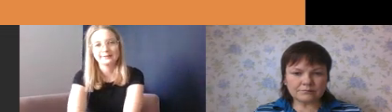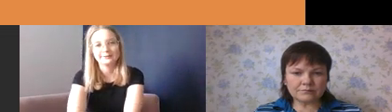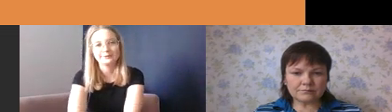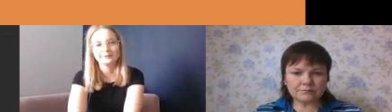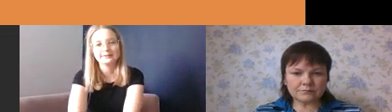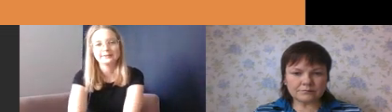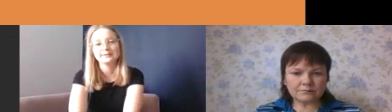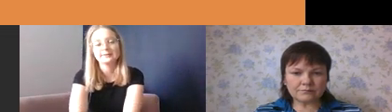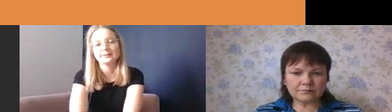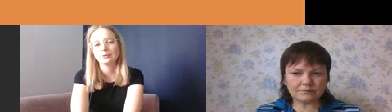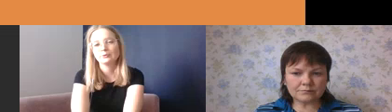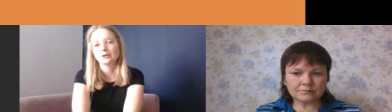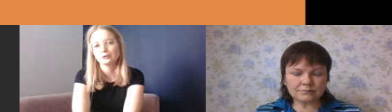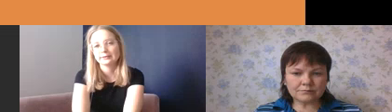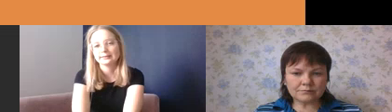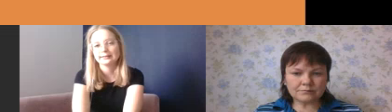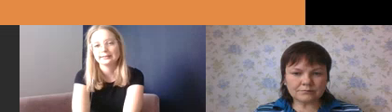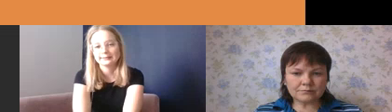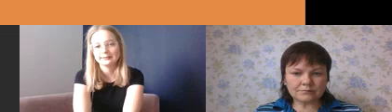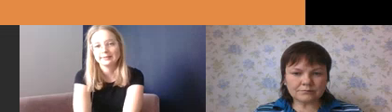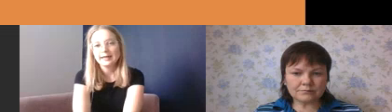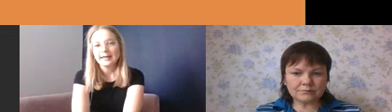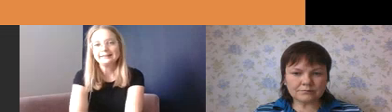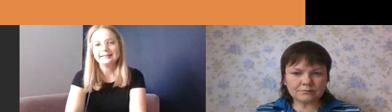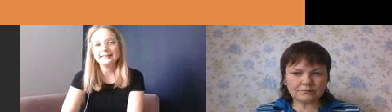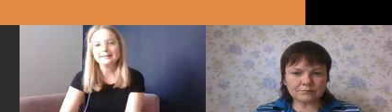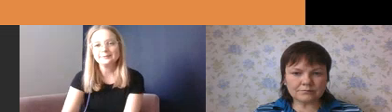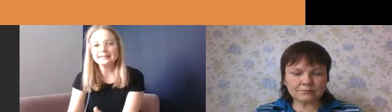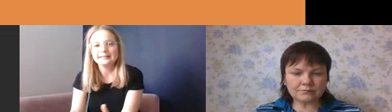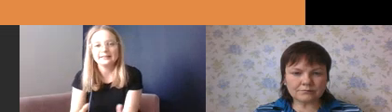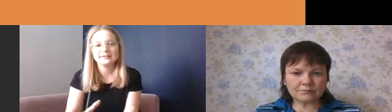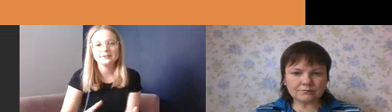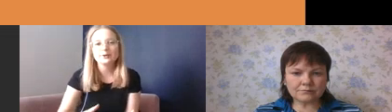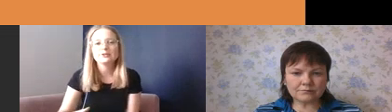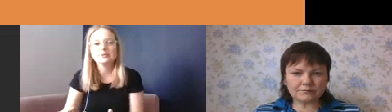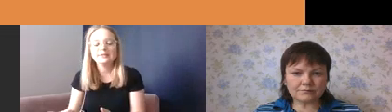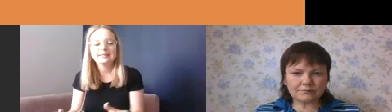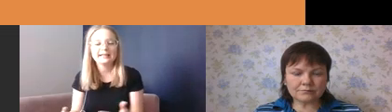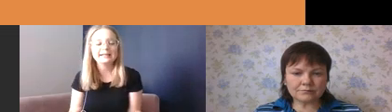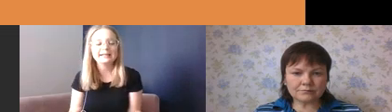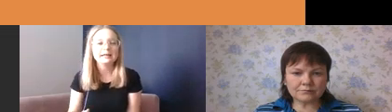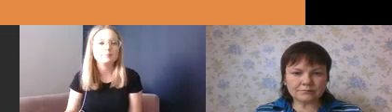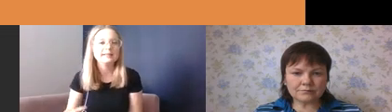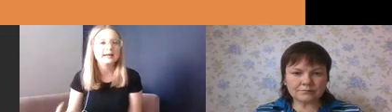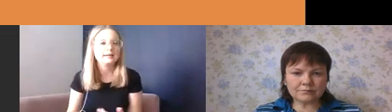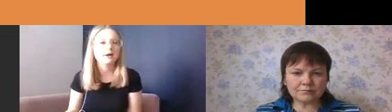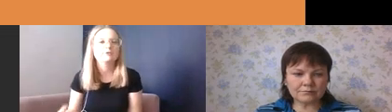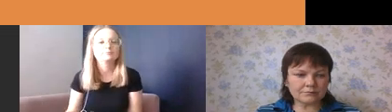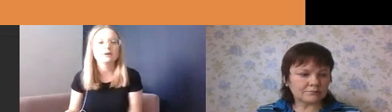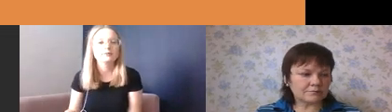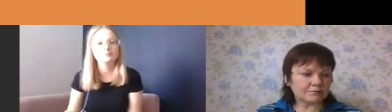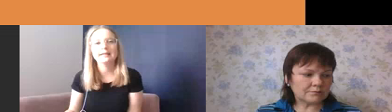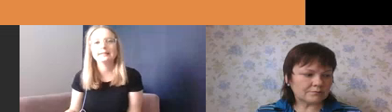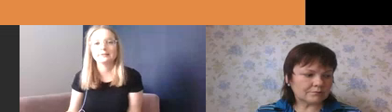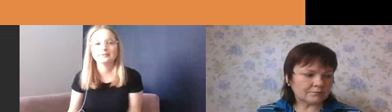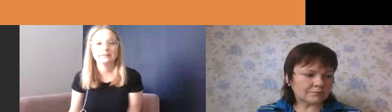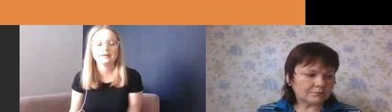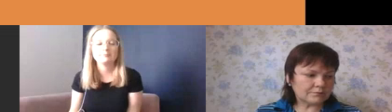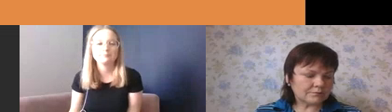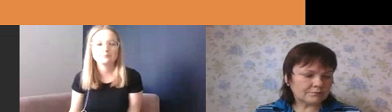lahti seletatud, et seda saab nagu kasutada selleks, et tekiks mingigi seos või mingi eriala, millega